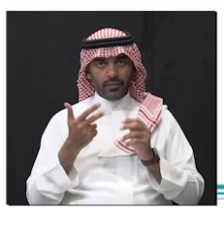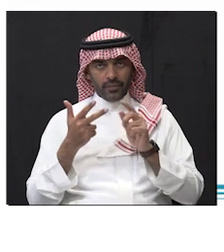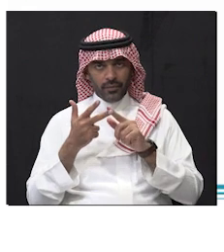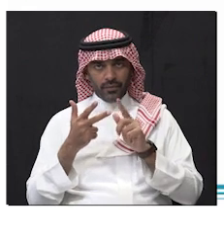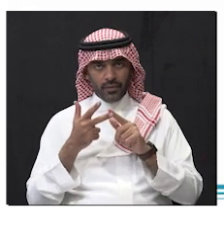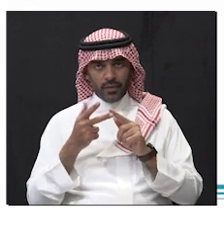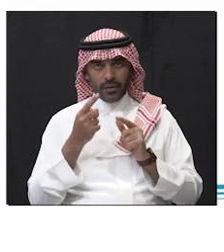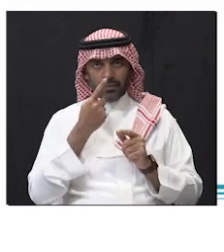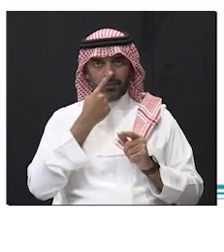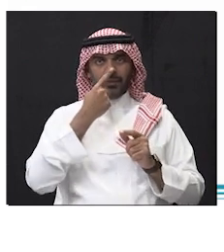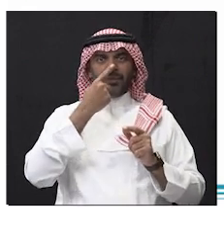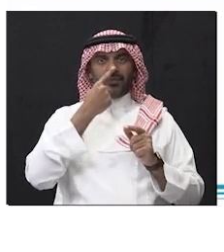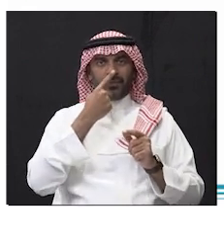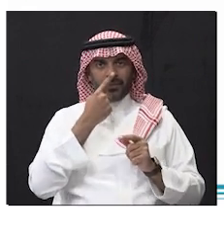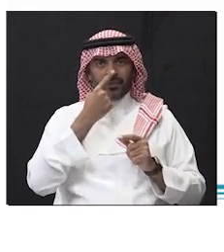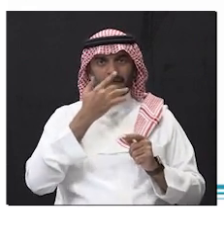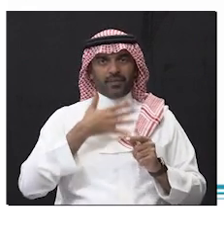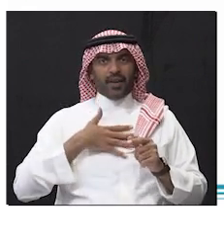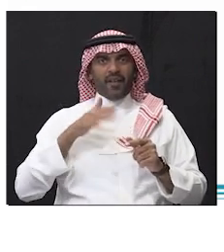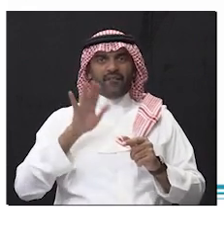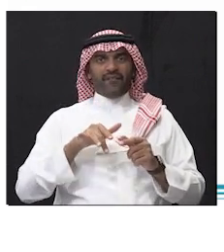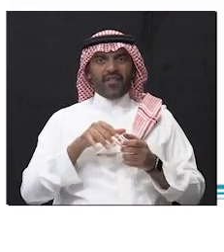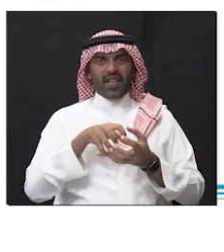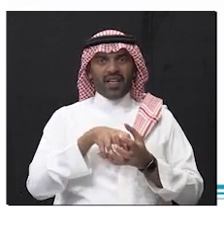التنفس في القشريات من خلال،